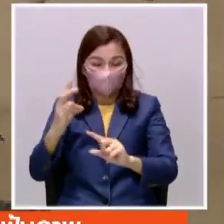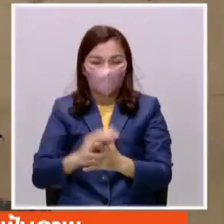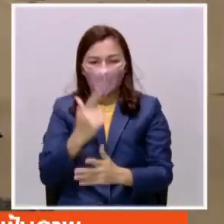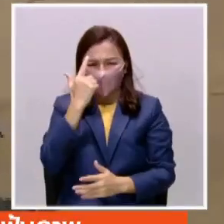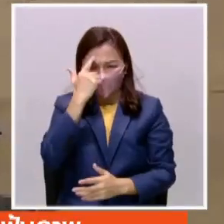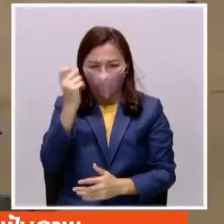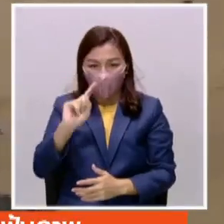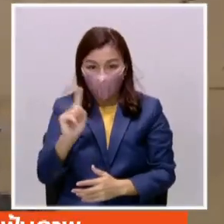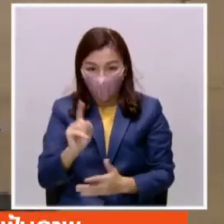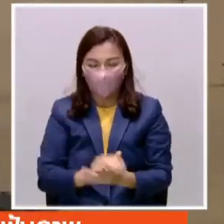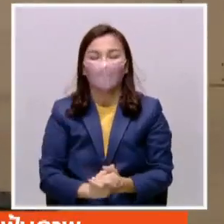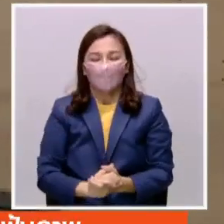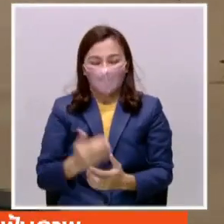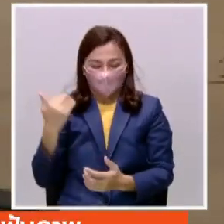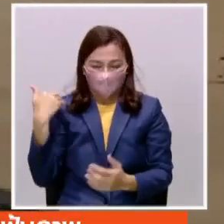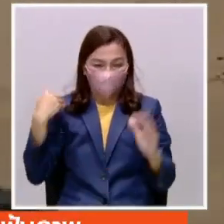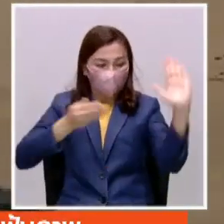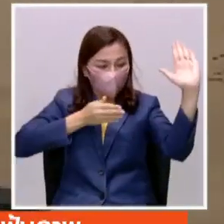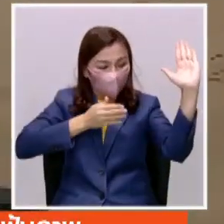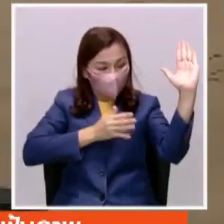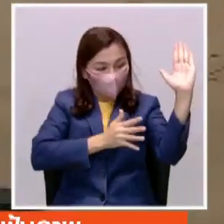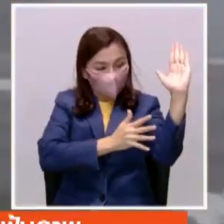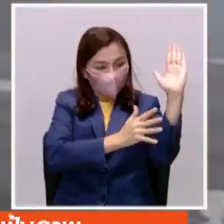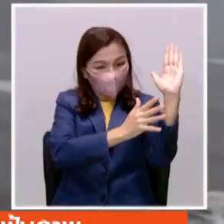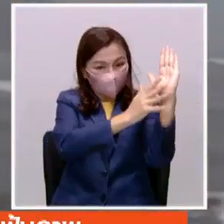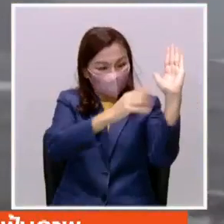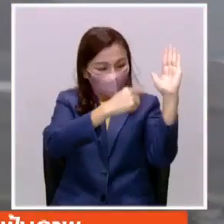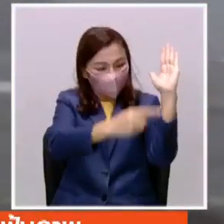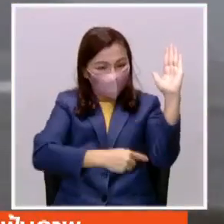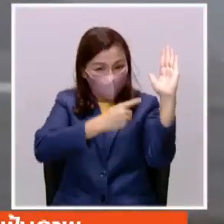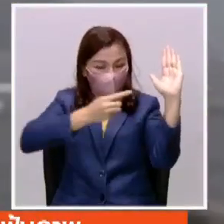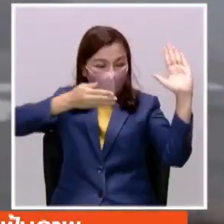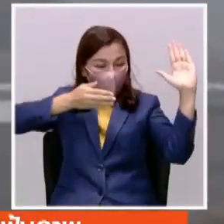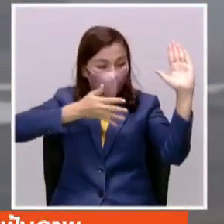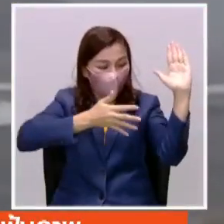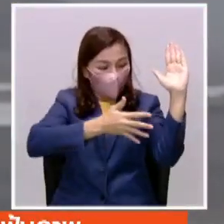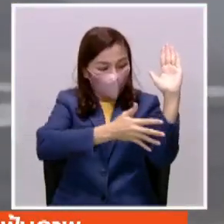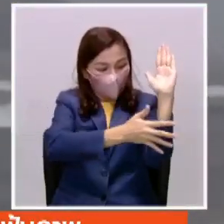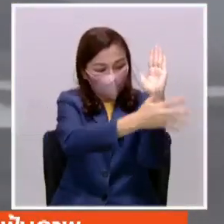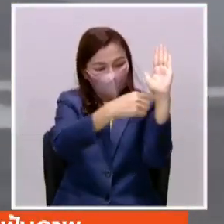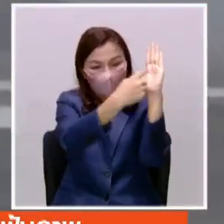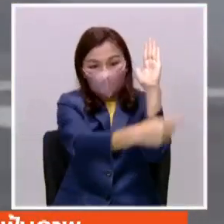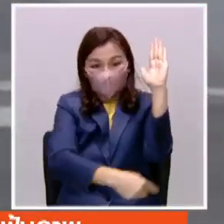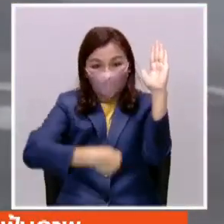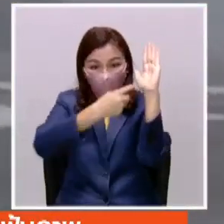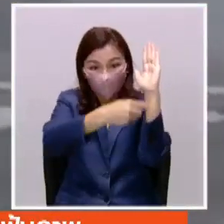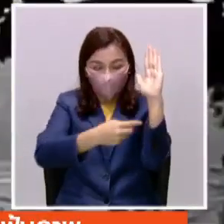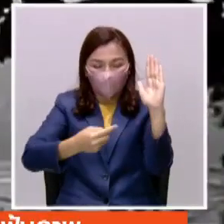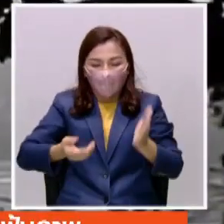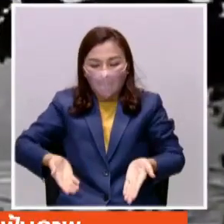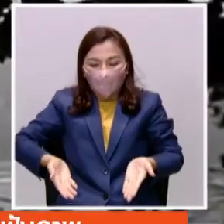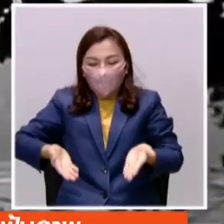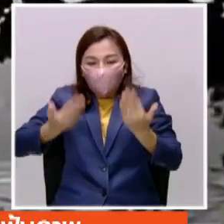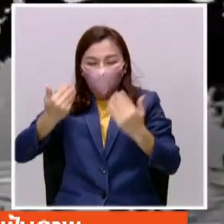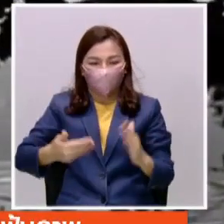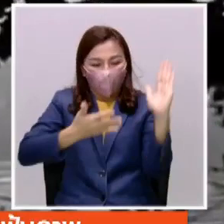เนื่องจากมรสุมตะวันตกเฉียงใต้กำลังปานกลางพัดปกคลุมทะเลอันดามันภาคใต้และอ่าวไทยมีกำลังอ่อน